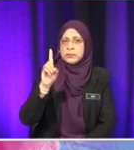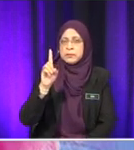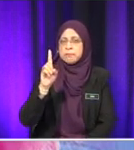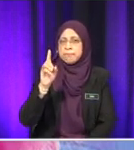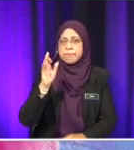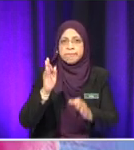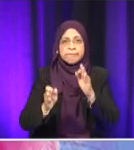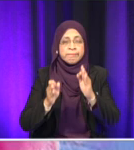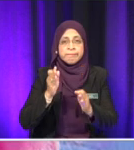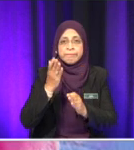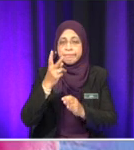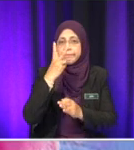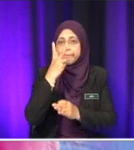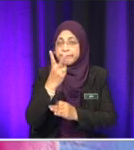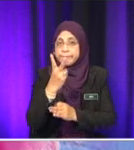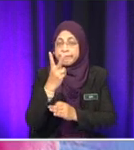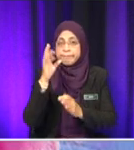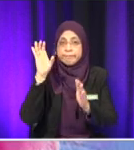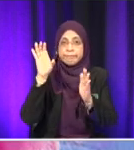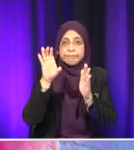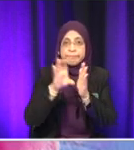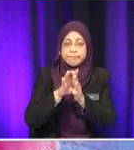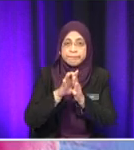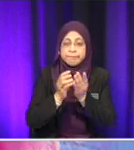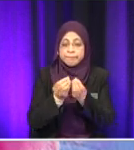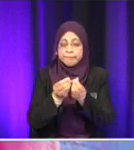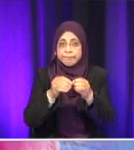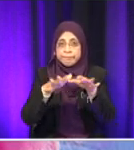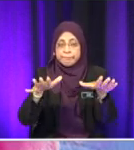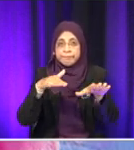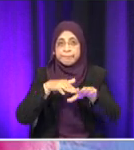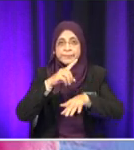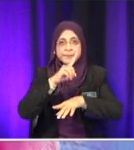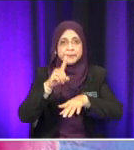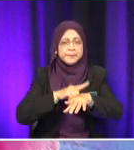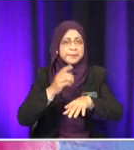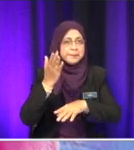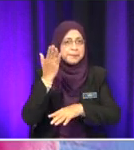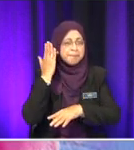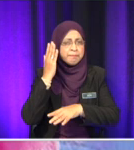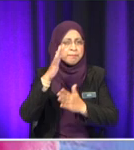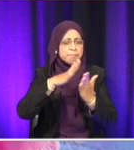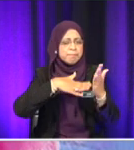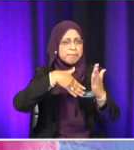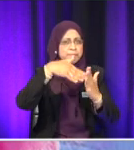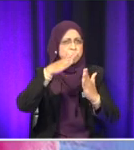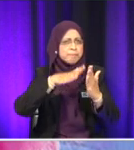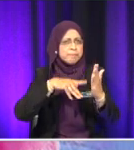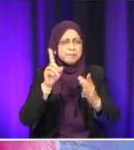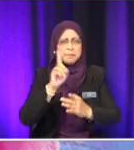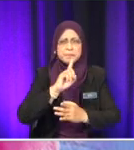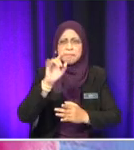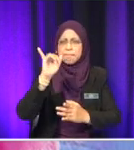anda ingin melihat gambaran landscape sebenarnya pada zaman dahulu Chatime aliran manakah yang